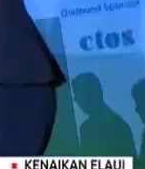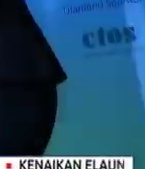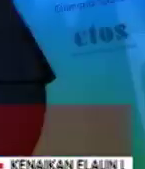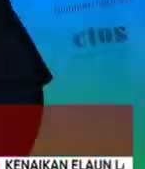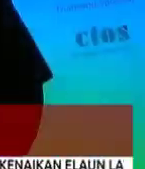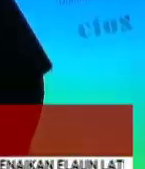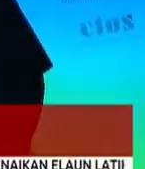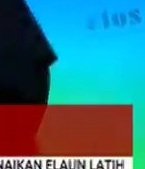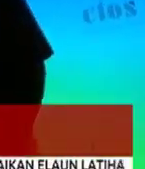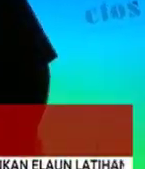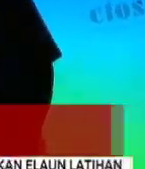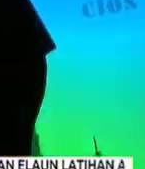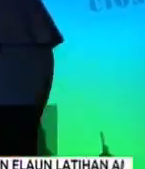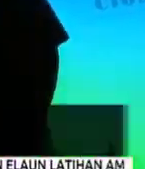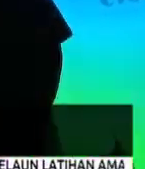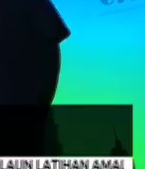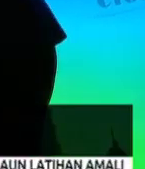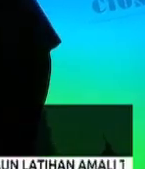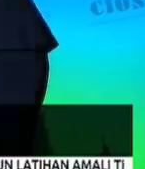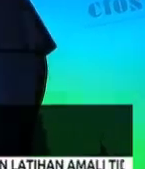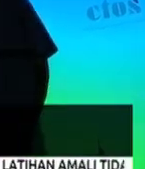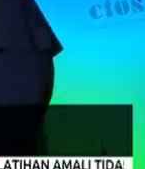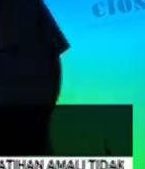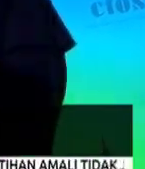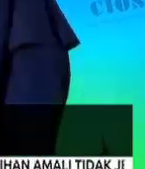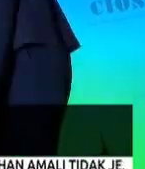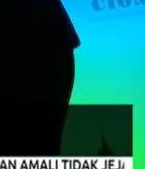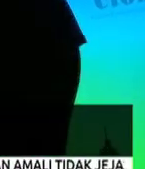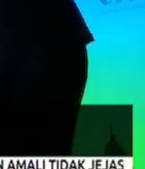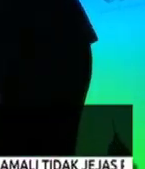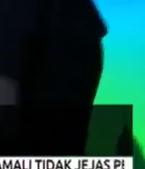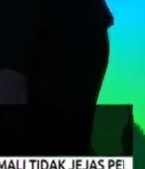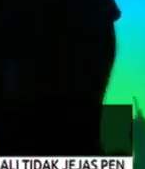hampir kira pengesahan pakar bukannya pendekatan populis.